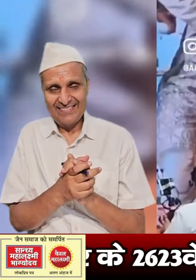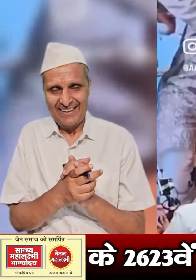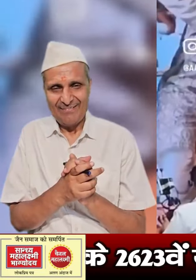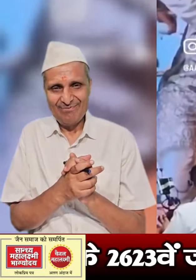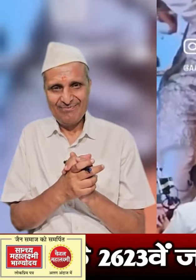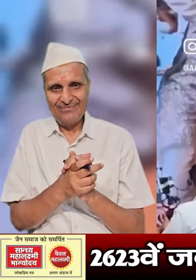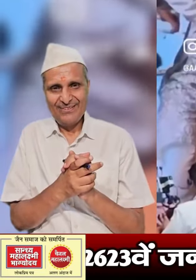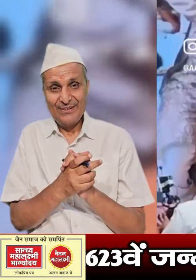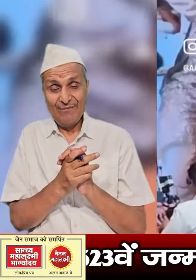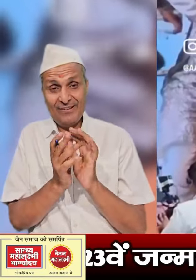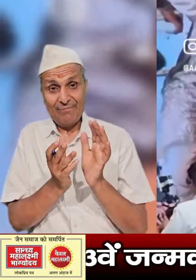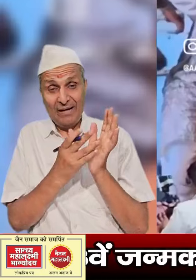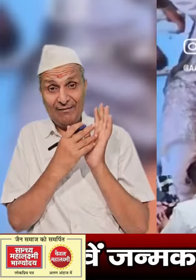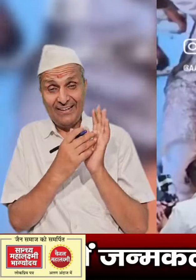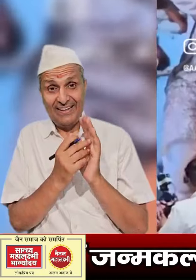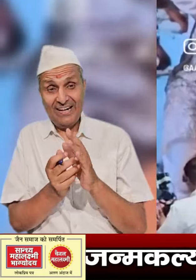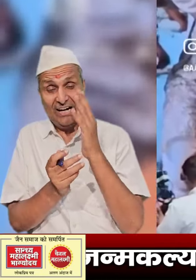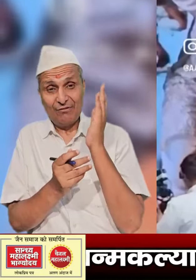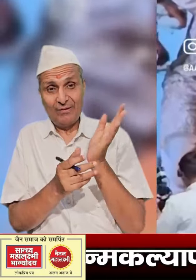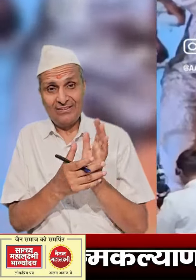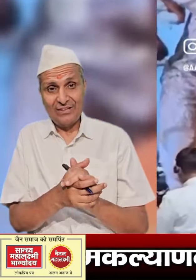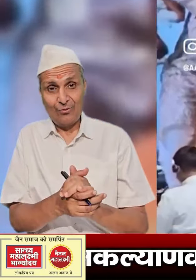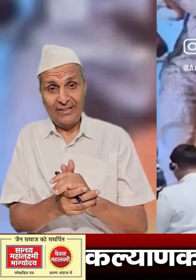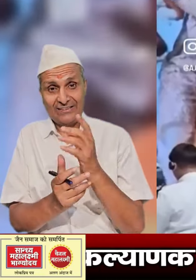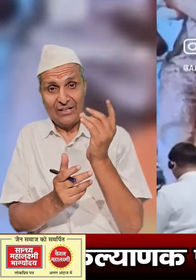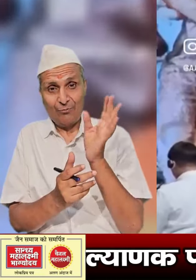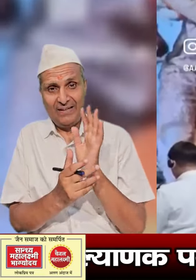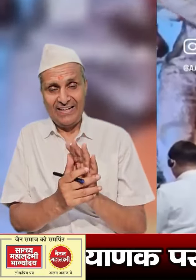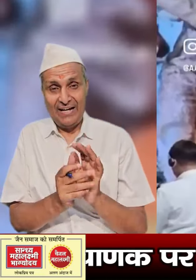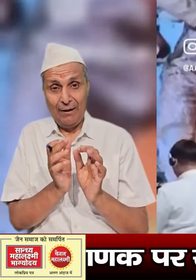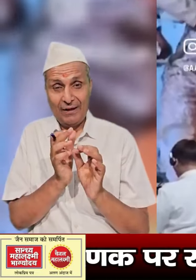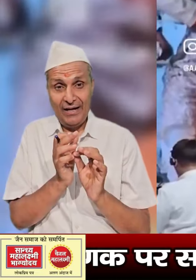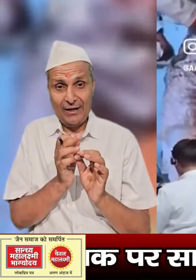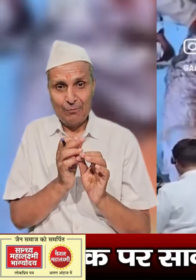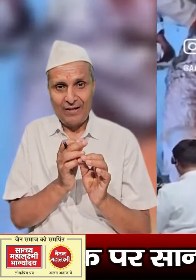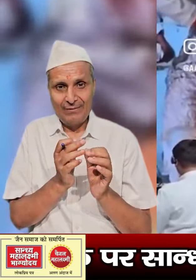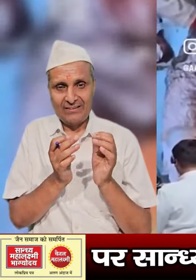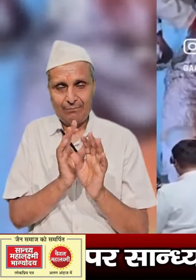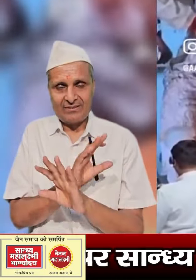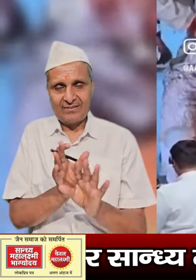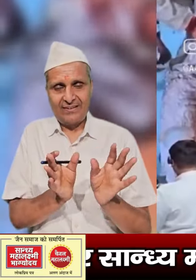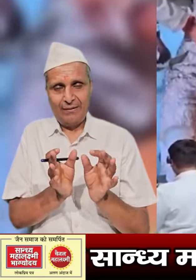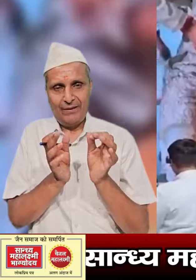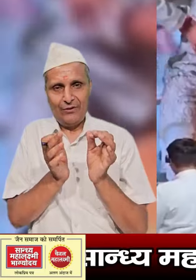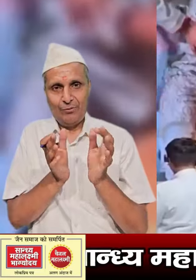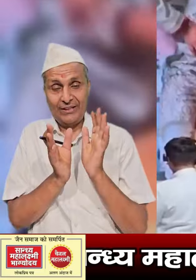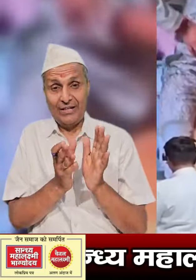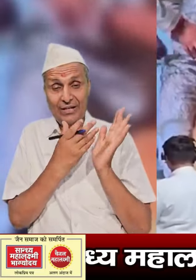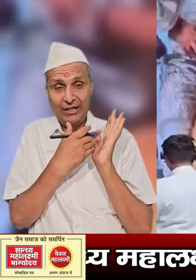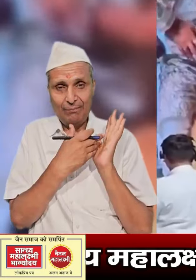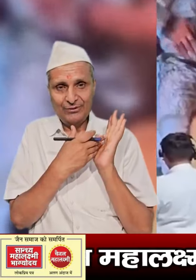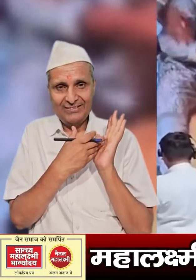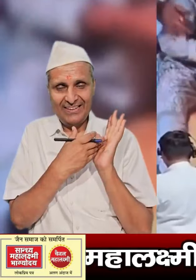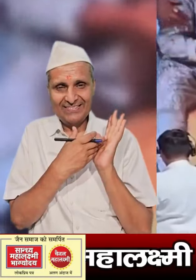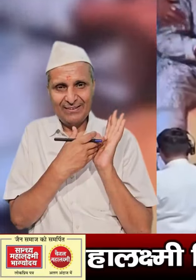हालत खराब वैसे पहलवान है आठवी मंजिल से कोते हजारों को पीटते हैं पर एक उपवास में कहते हैं बस सिट्टी पिट्टी घूम जाती